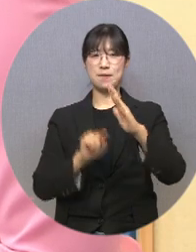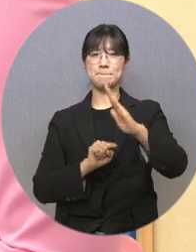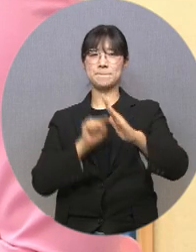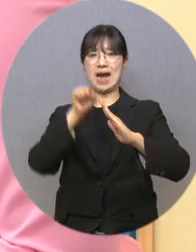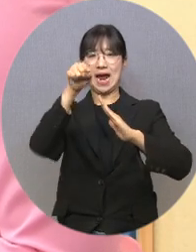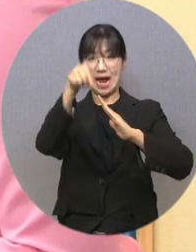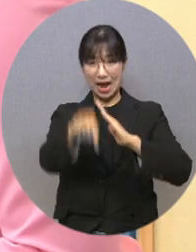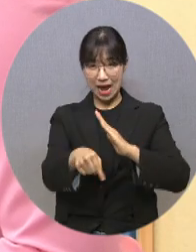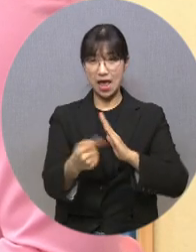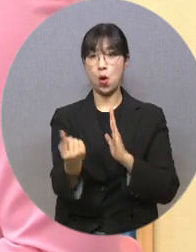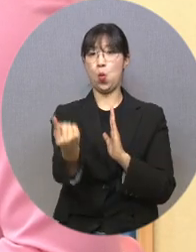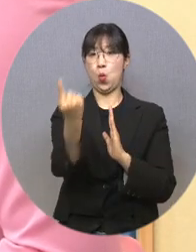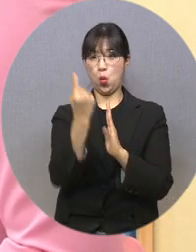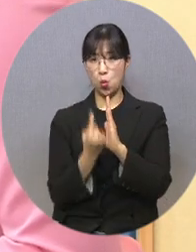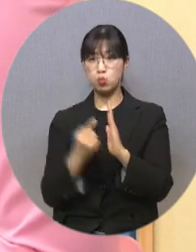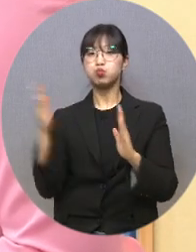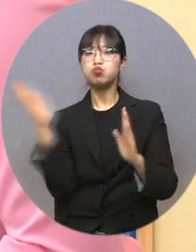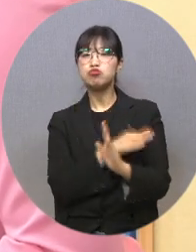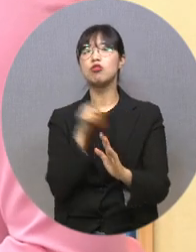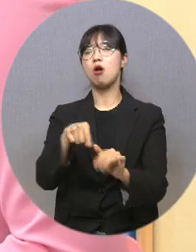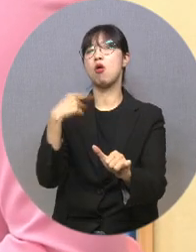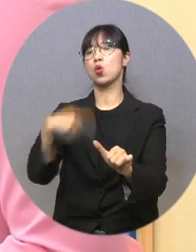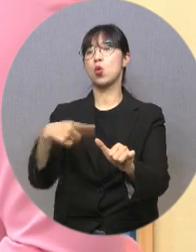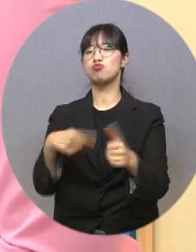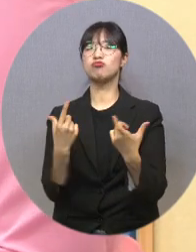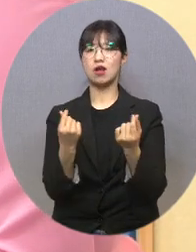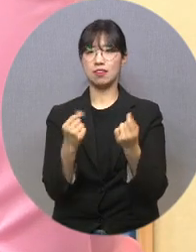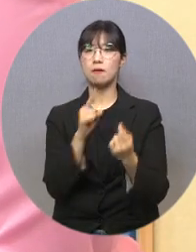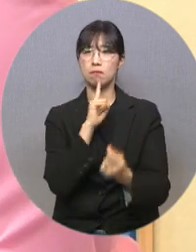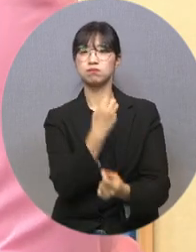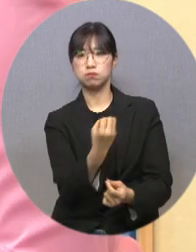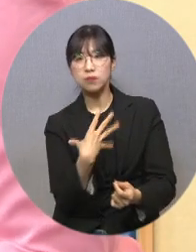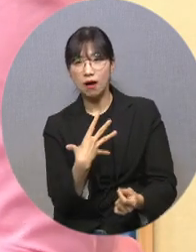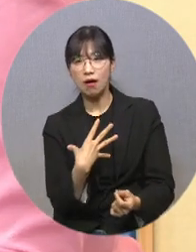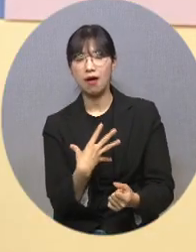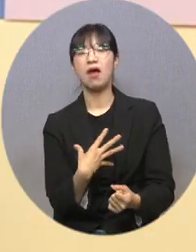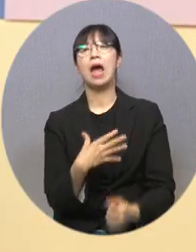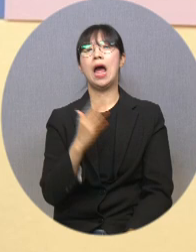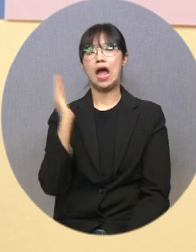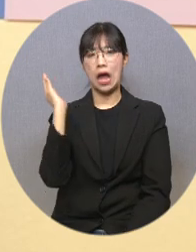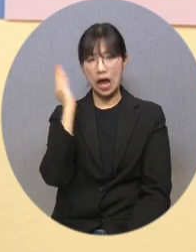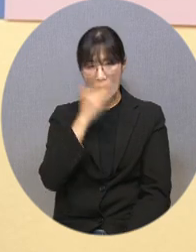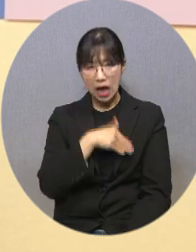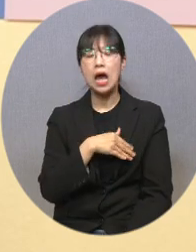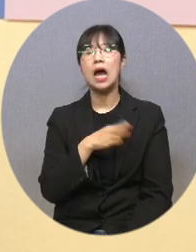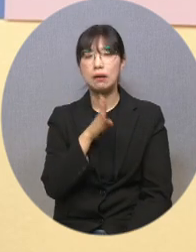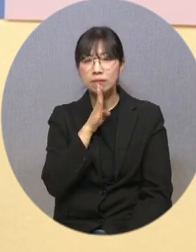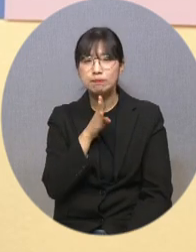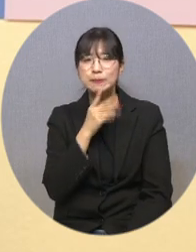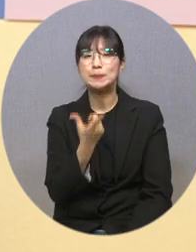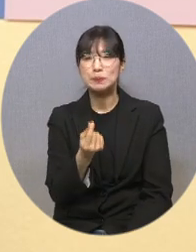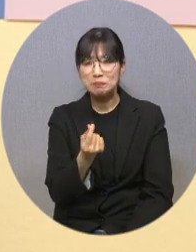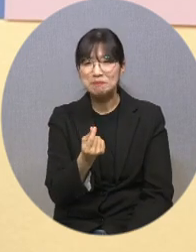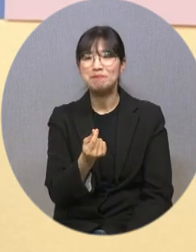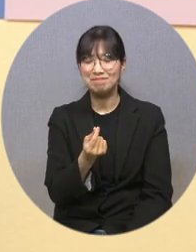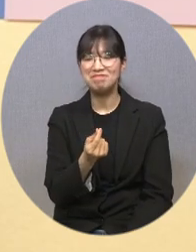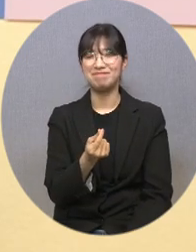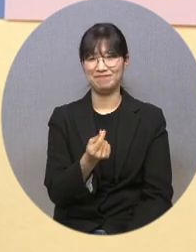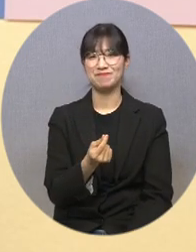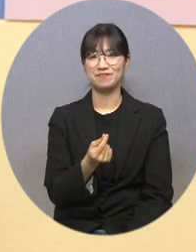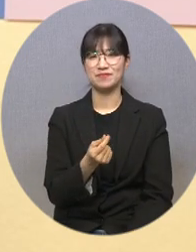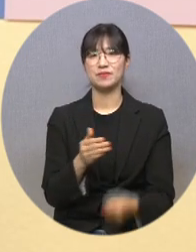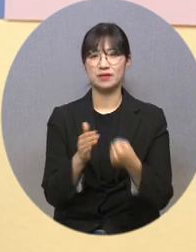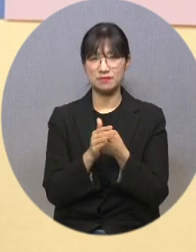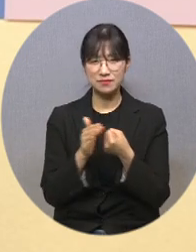벗어나는 단계부터가 교육이다. 라고 얘기를 해서, 아, 그런 기능도 있겠다. 그런 경우도 있겠다라고